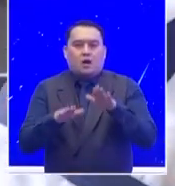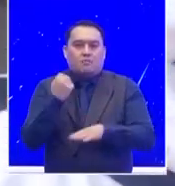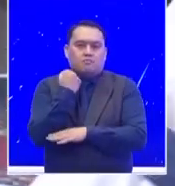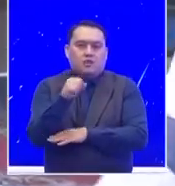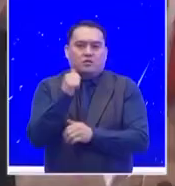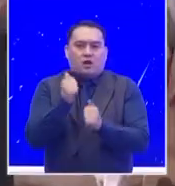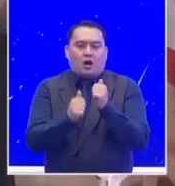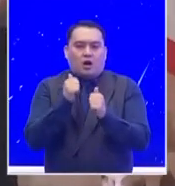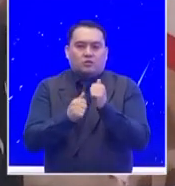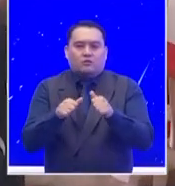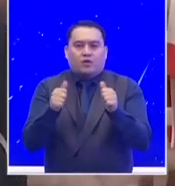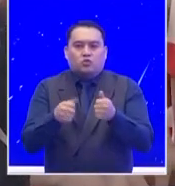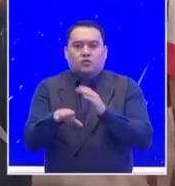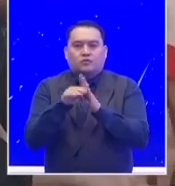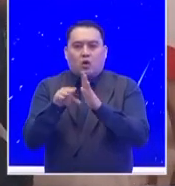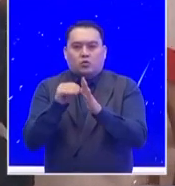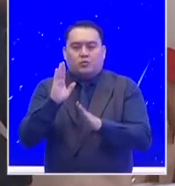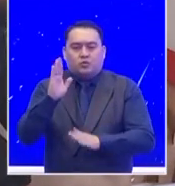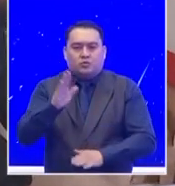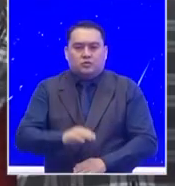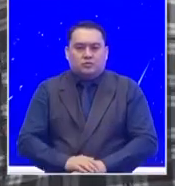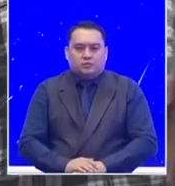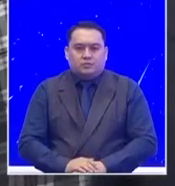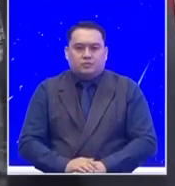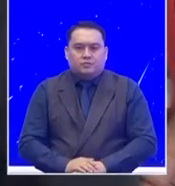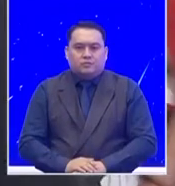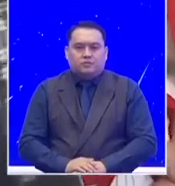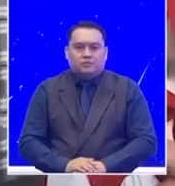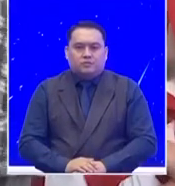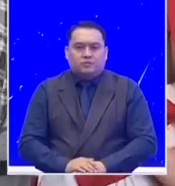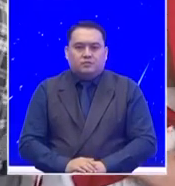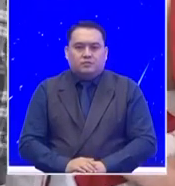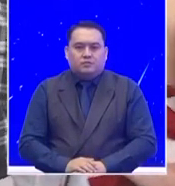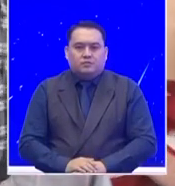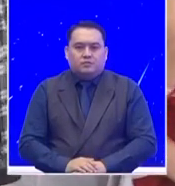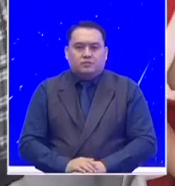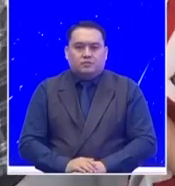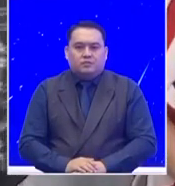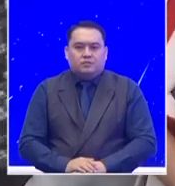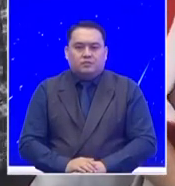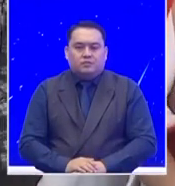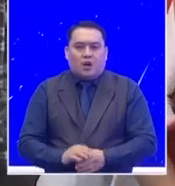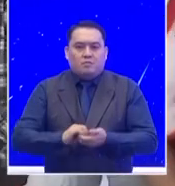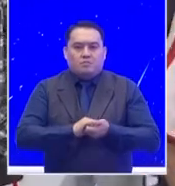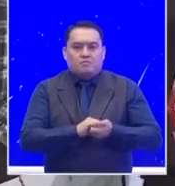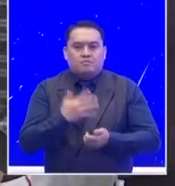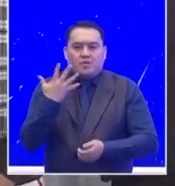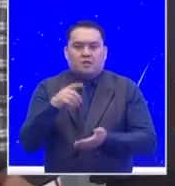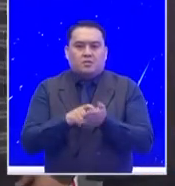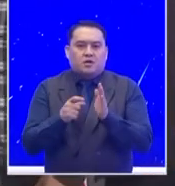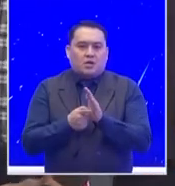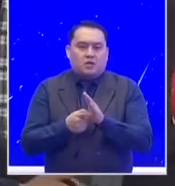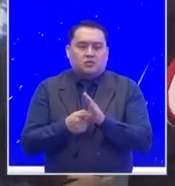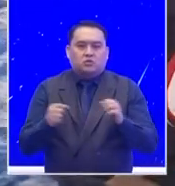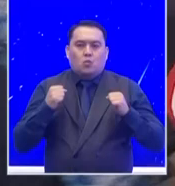Победившие в каждой из них сформируют косяк сборной региона. Пришел в борьбу еще в 5 классе.